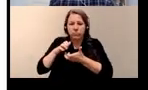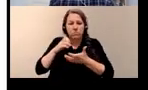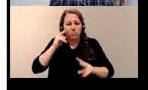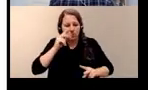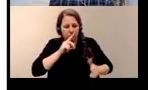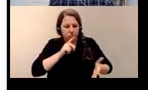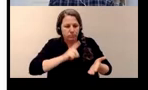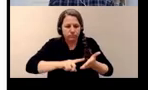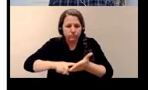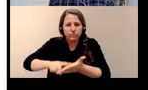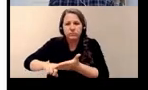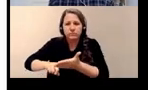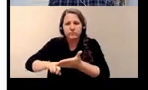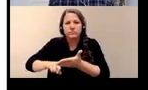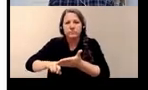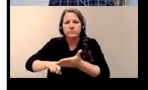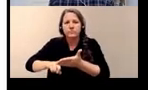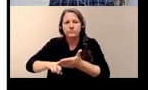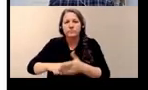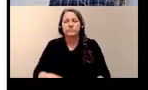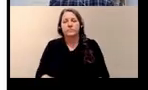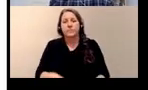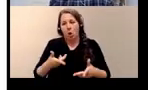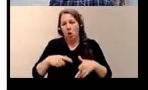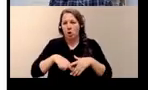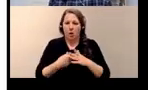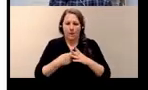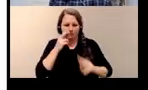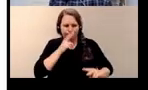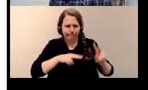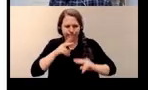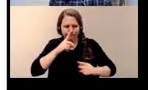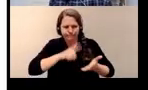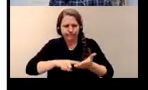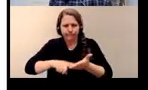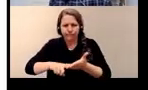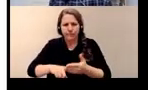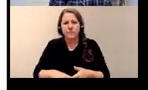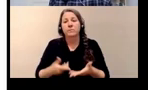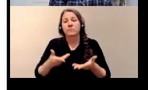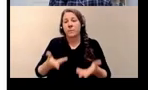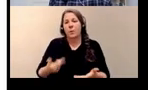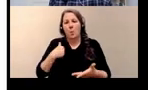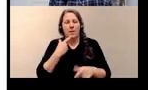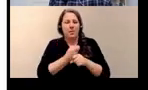Splendeur, les fonds obtenus, on a pu commencer à travailler. Et donc, j'ai travaillé avec Anaïs Bock